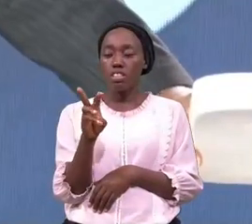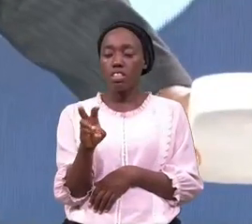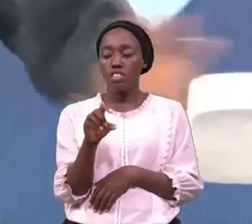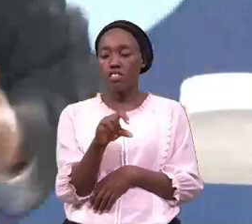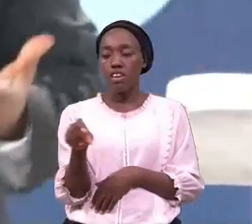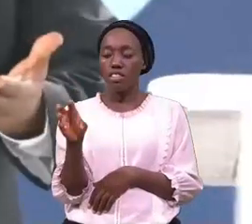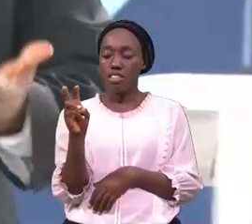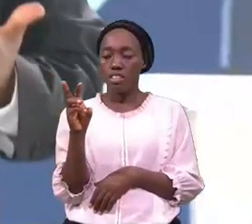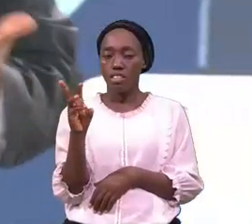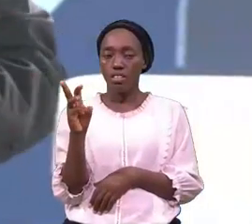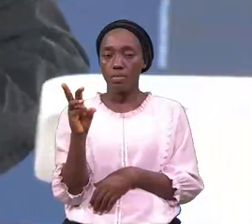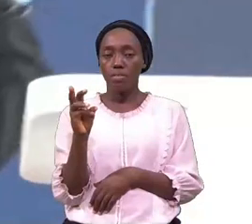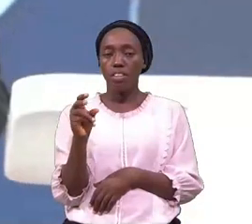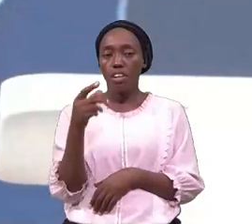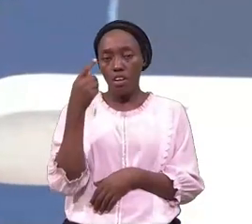Verset